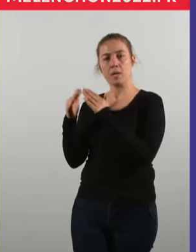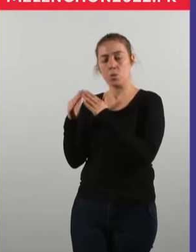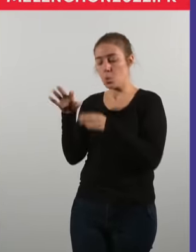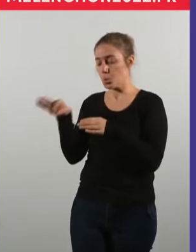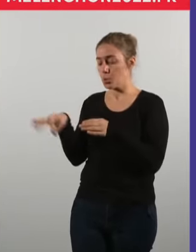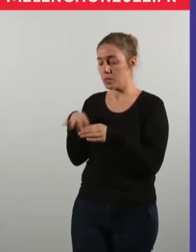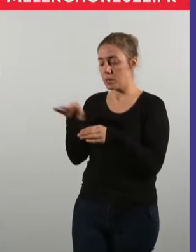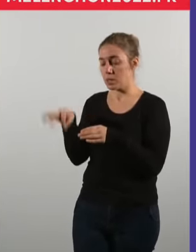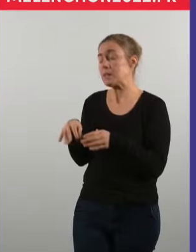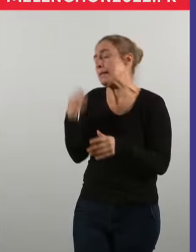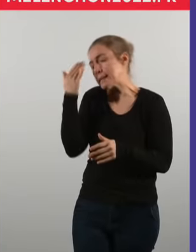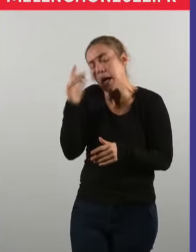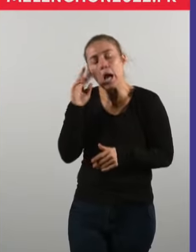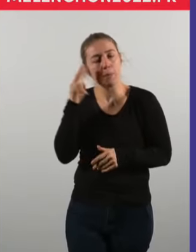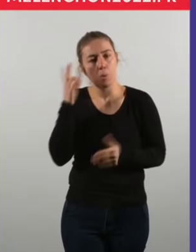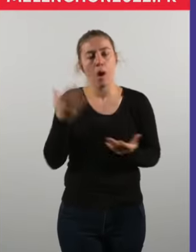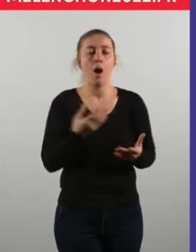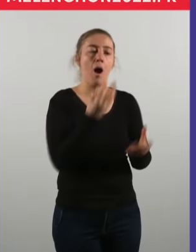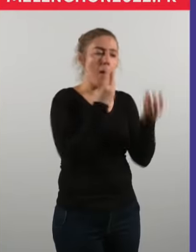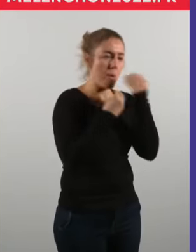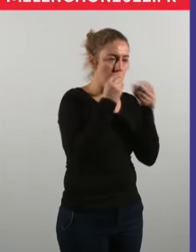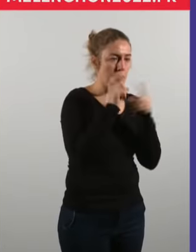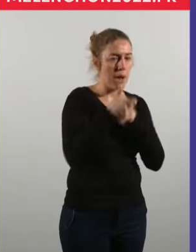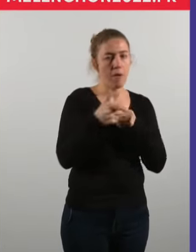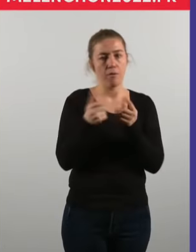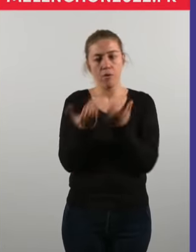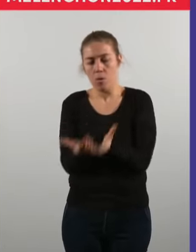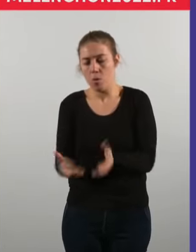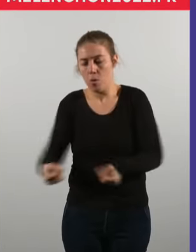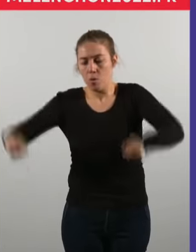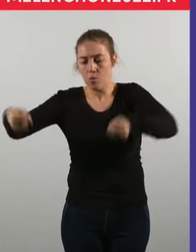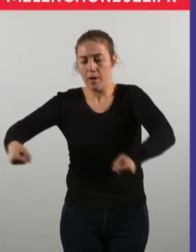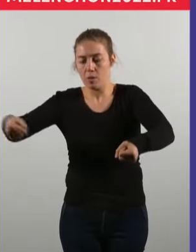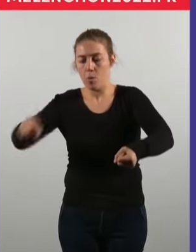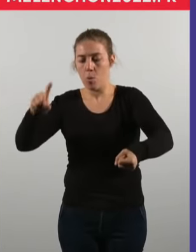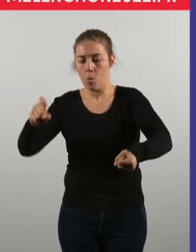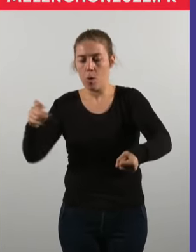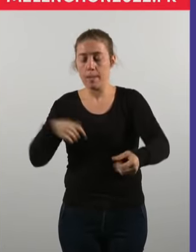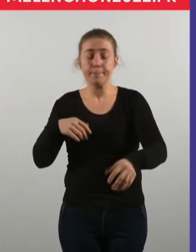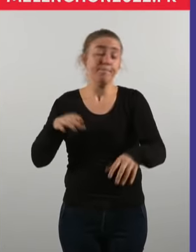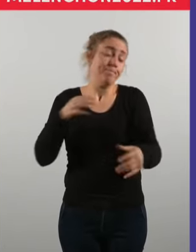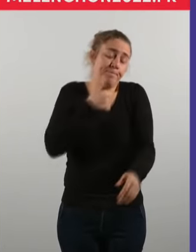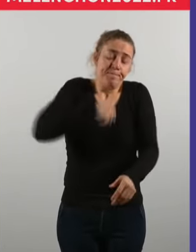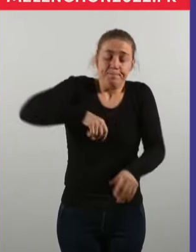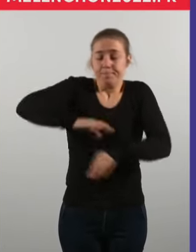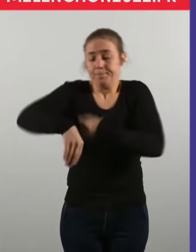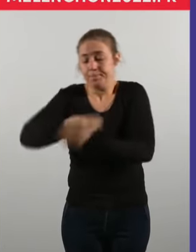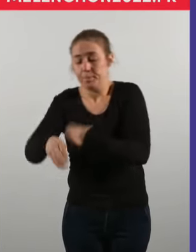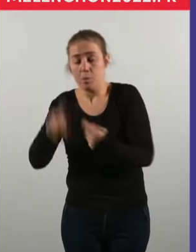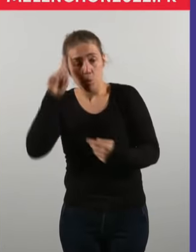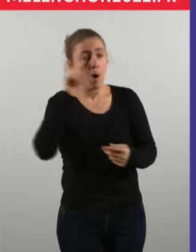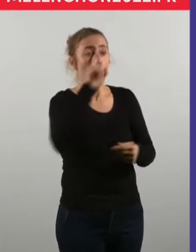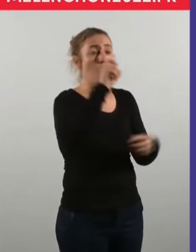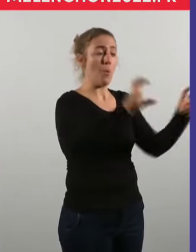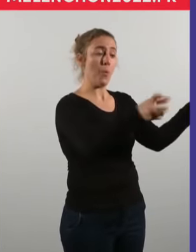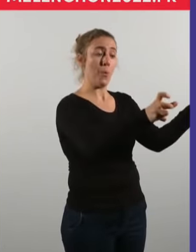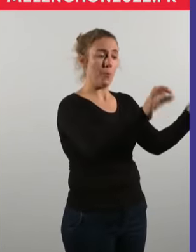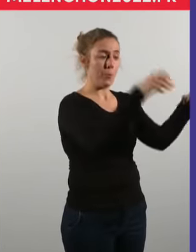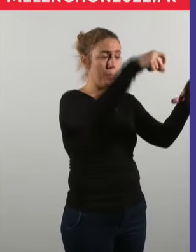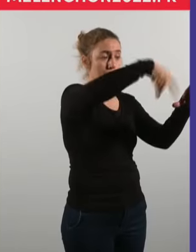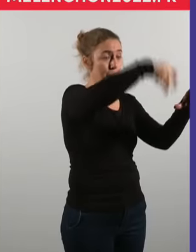comme d'habitude, après le repas, je me suis lavé les mains dans la cuvette d'eau placée en permanence à cet usage. Il n'y a pas d'eau courante à la